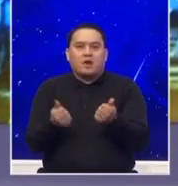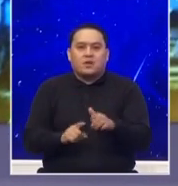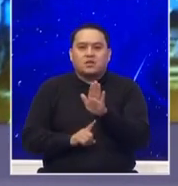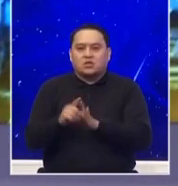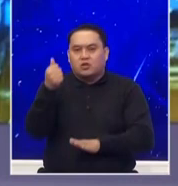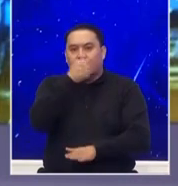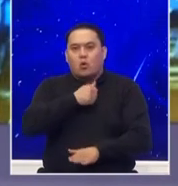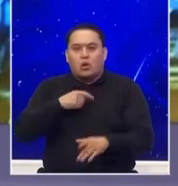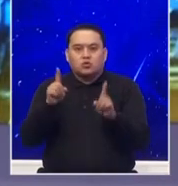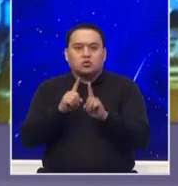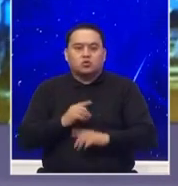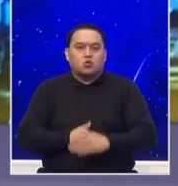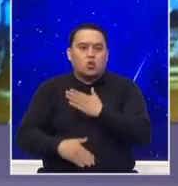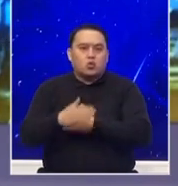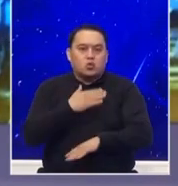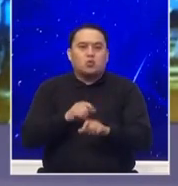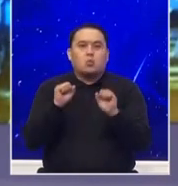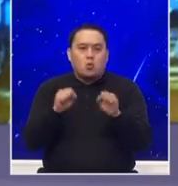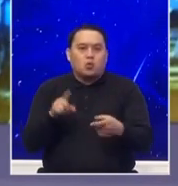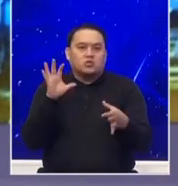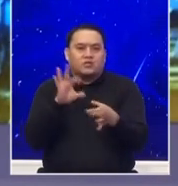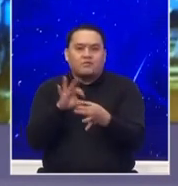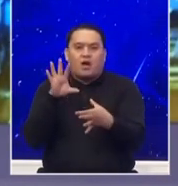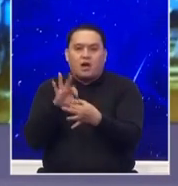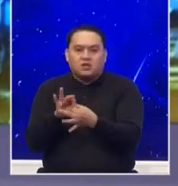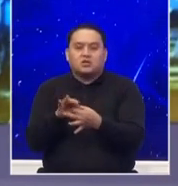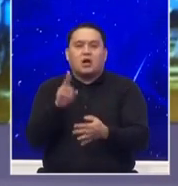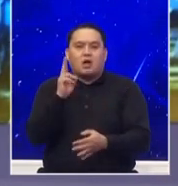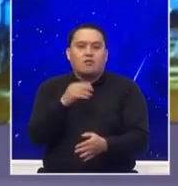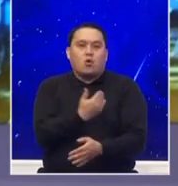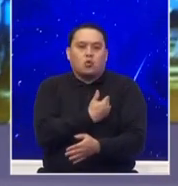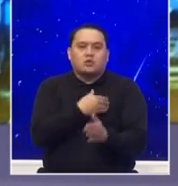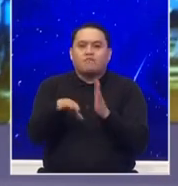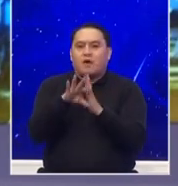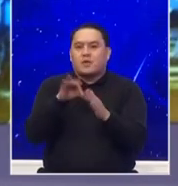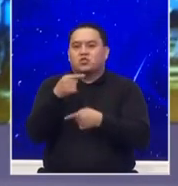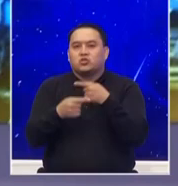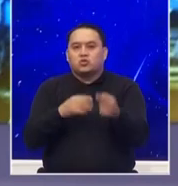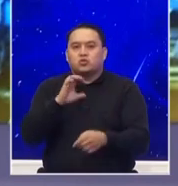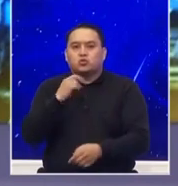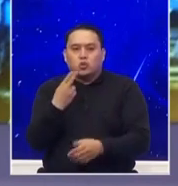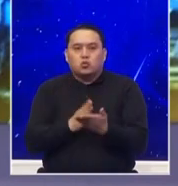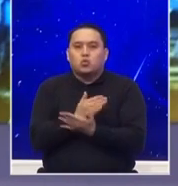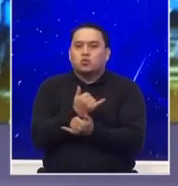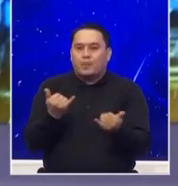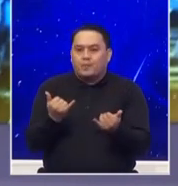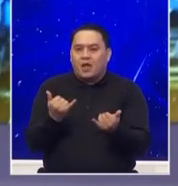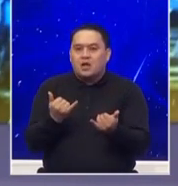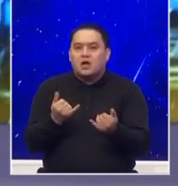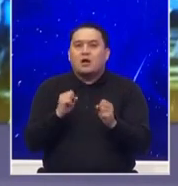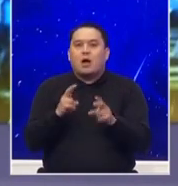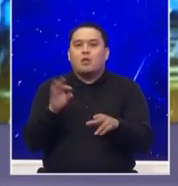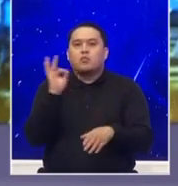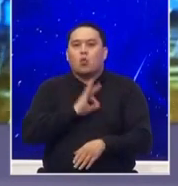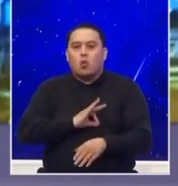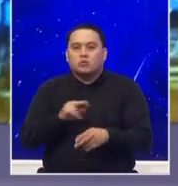года. Теперь особенные люди могут напрямую связываться с поставщиками и специалистами через портал социальных услуг. Как им пользоваться?